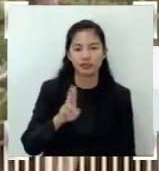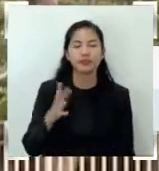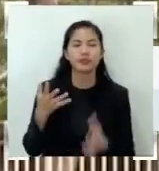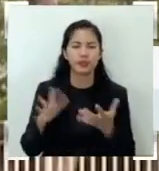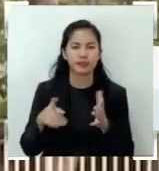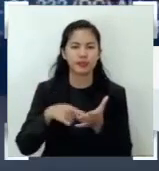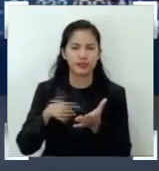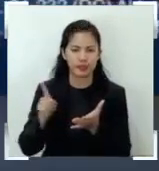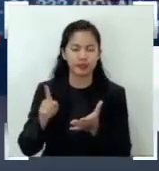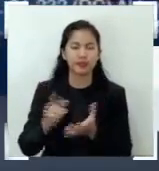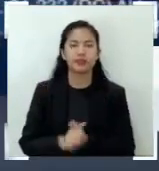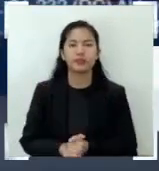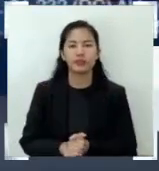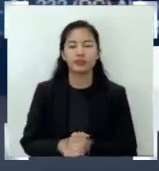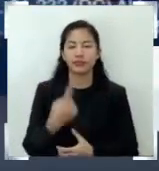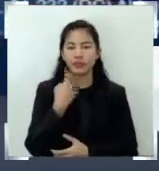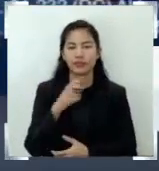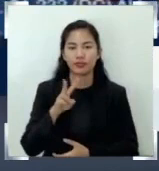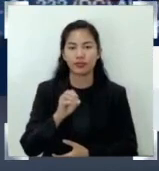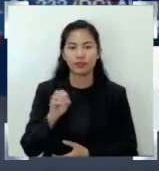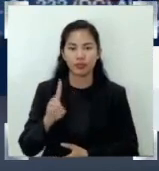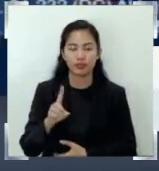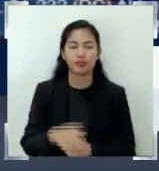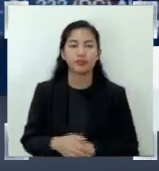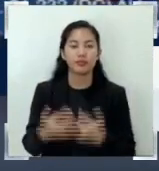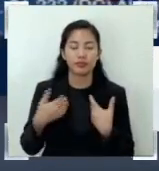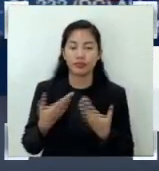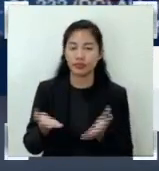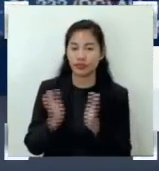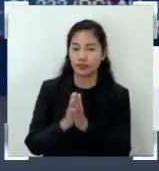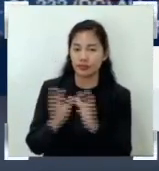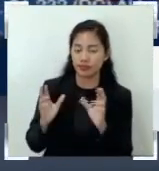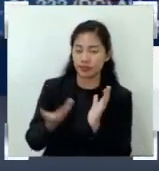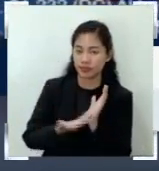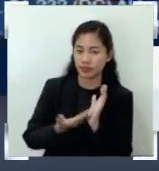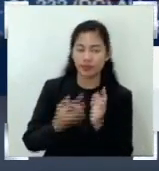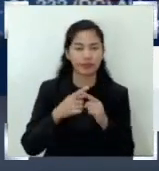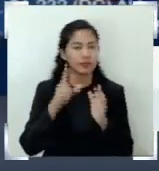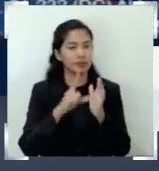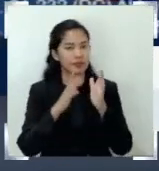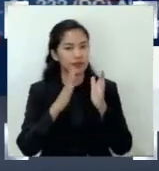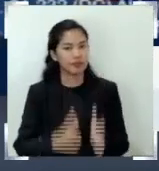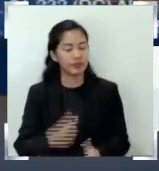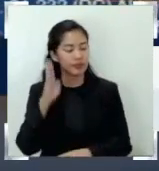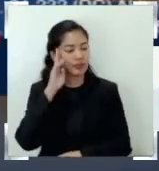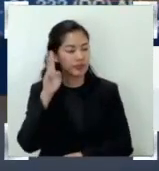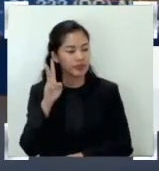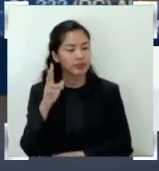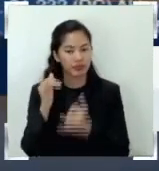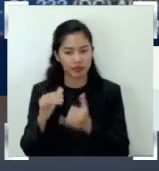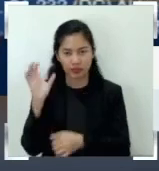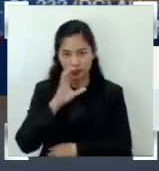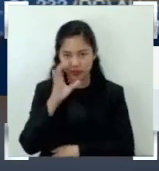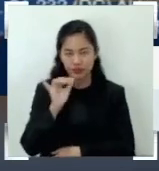noong 2001. Humingi na resibo si Guanzon pero sinabi ng abogado ni Marcos na hahanapin pa raw nila ito.